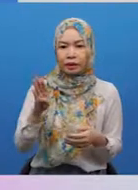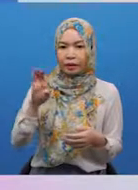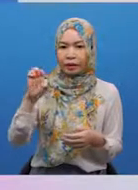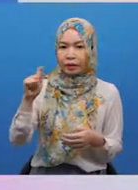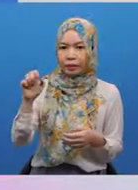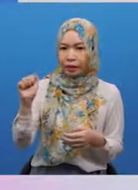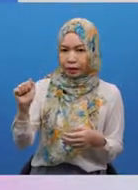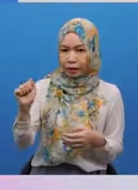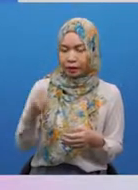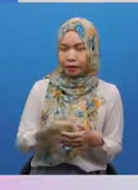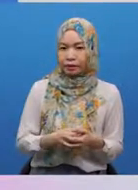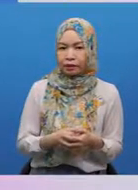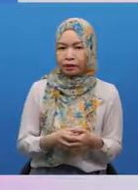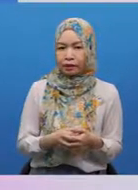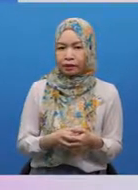itu bertutur.